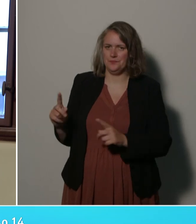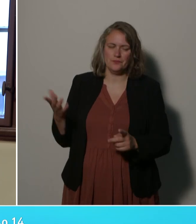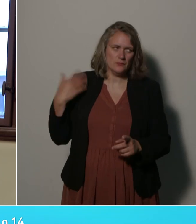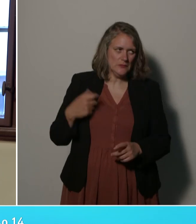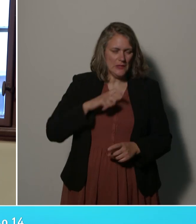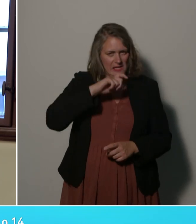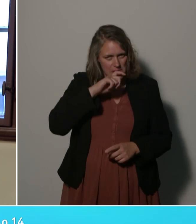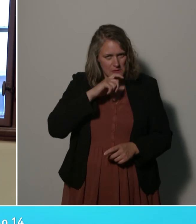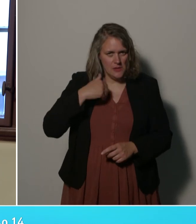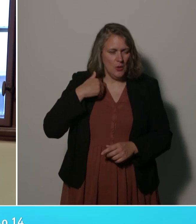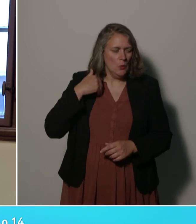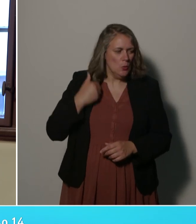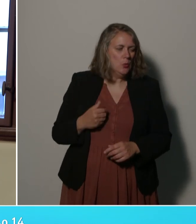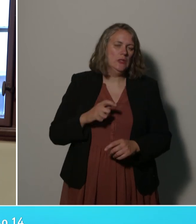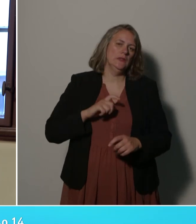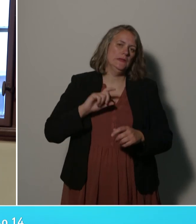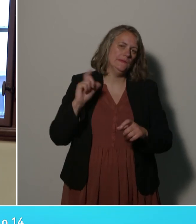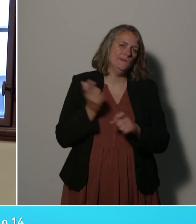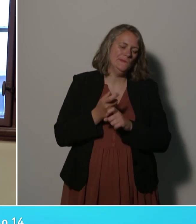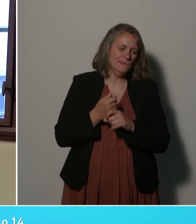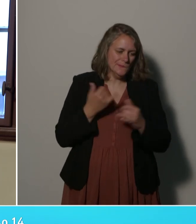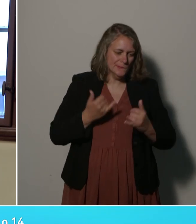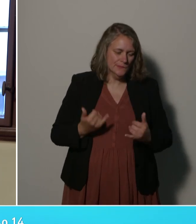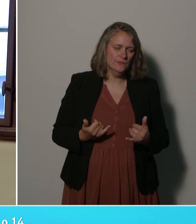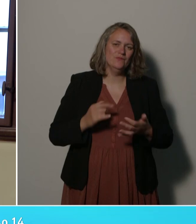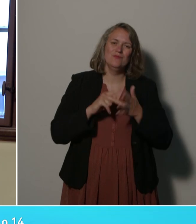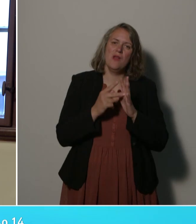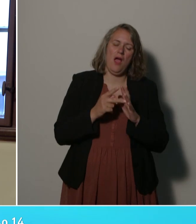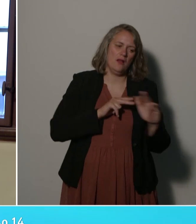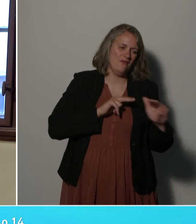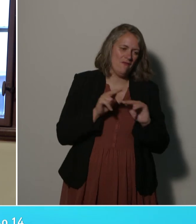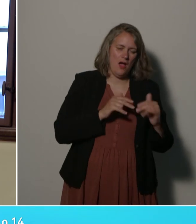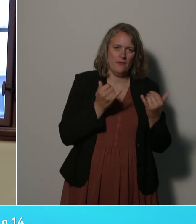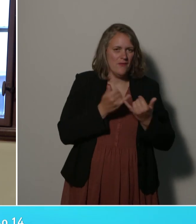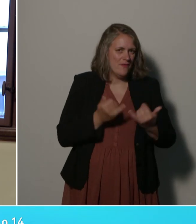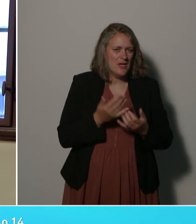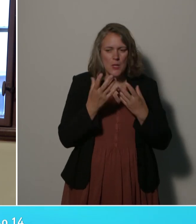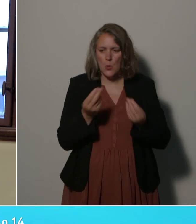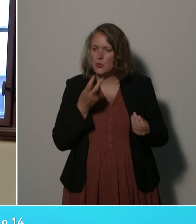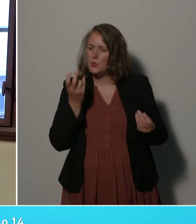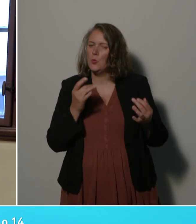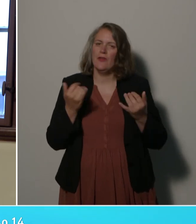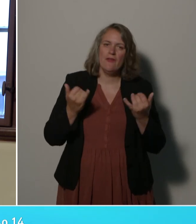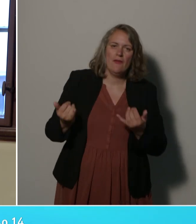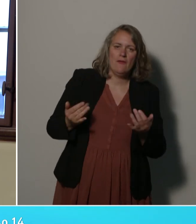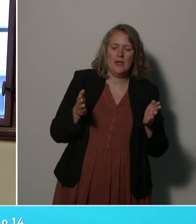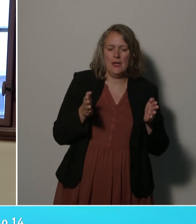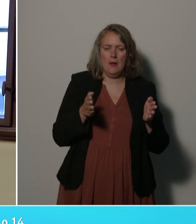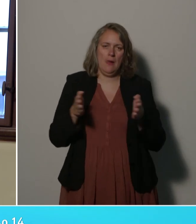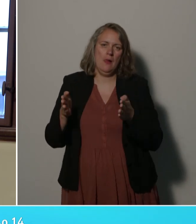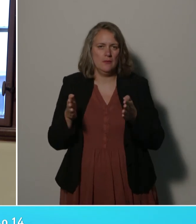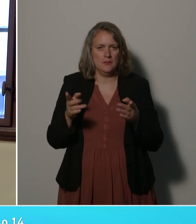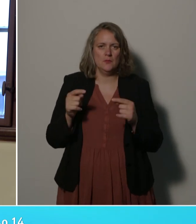gekostet, in dem Planverfahren dafür Lösungen zu finden. Es muss auch